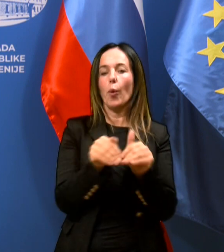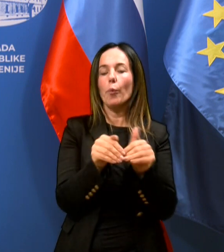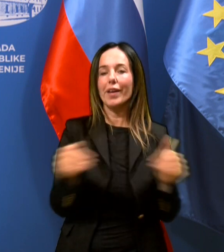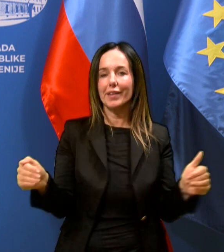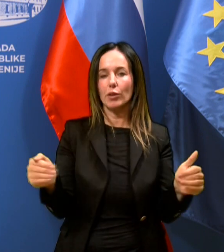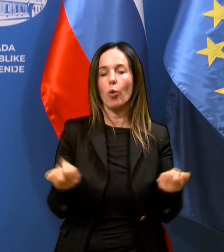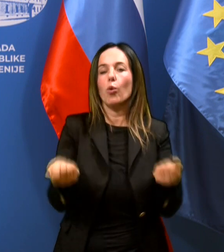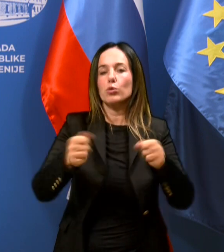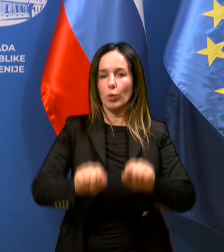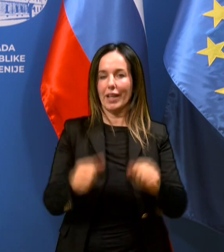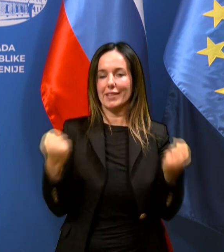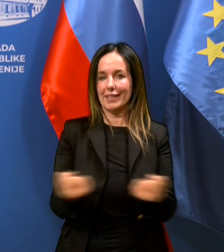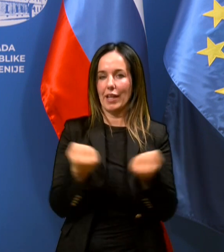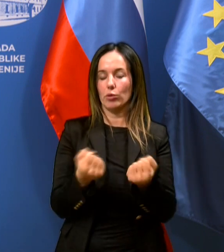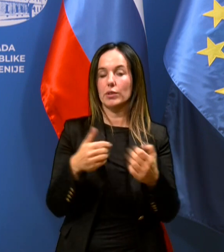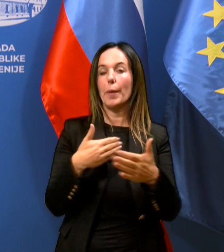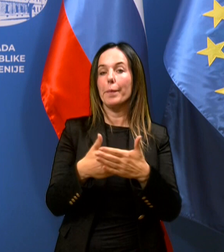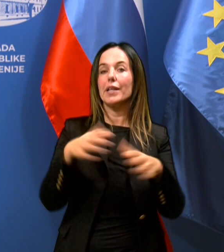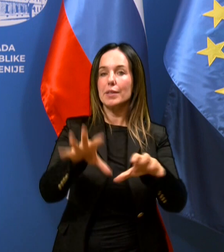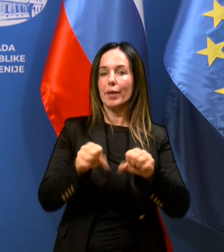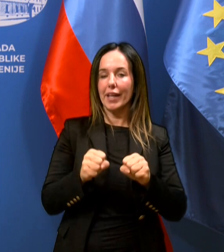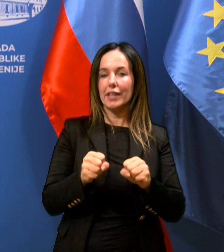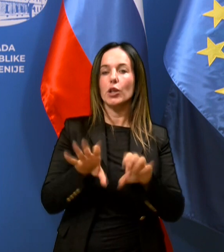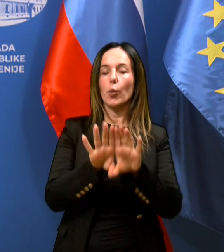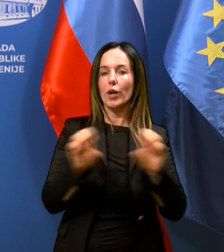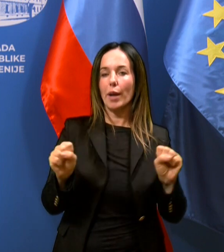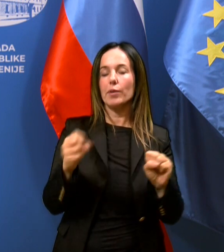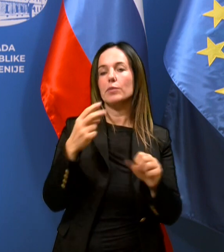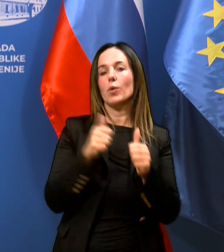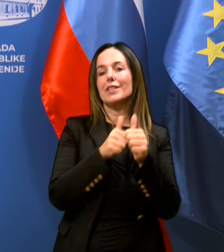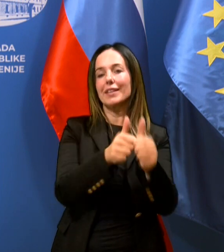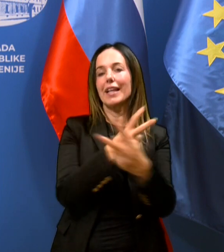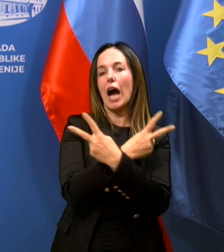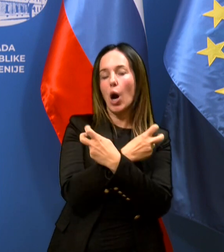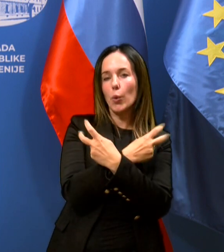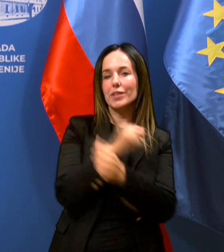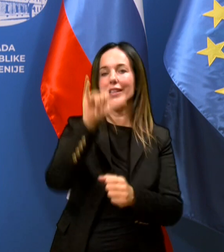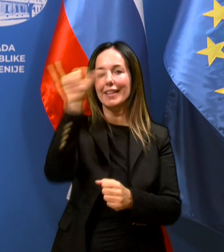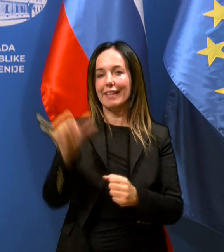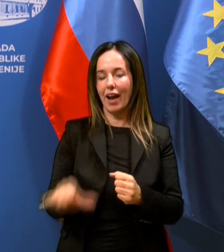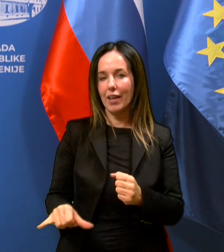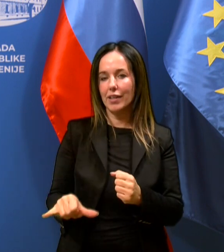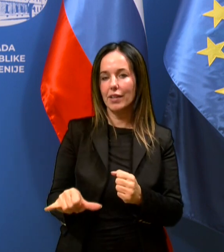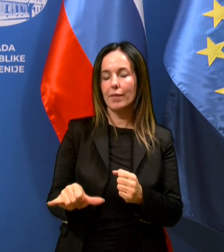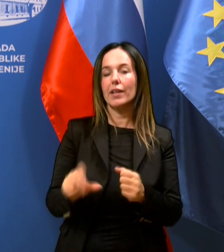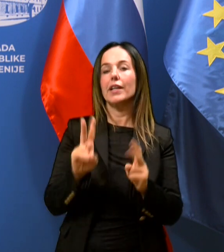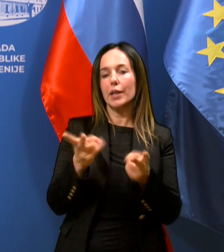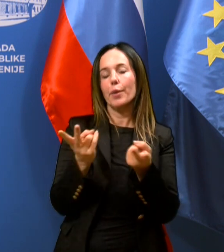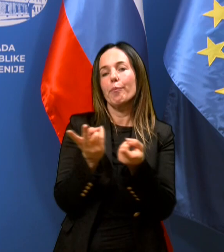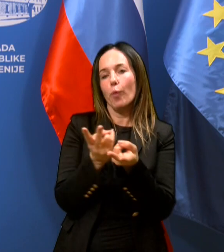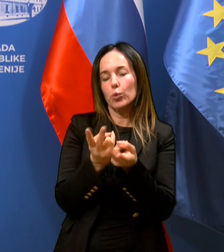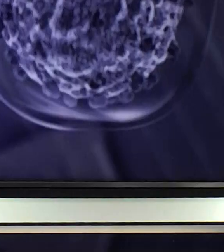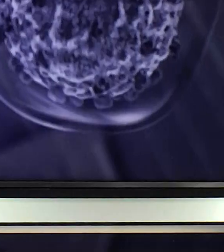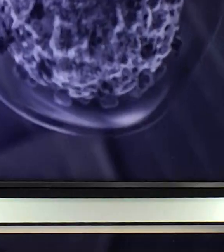dejavnosti. Pri sprejetih ukrepih smo sledili vzorom sosednjih držav, recimo Avstrije, Italije, kjer prav tako